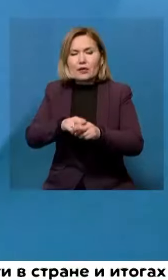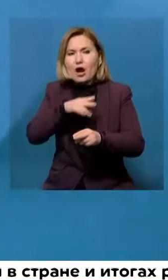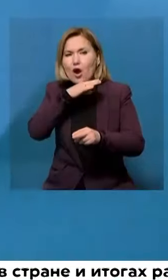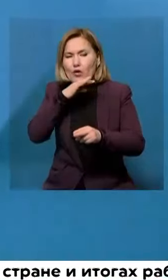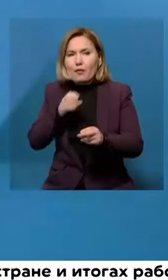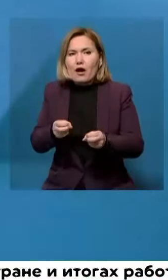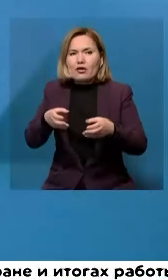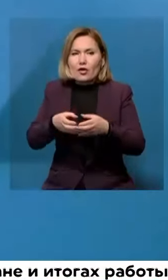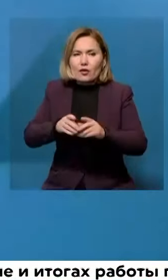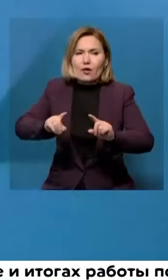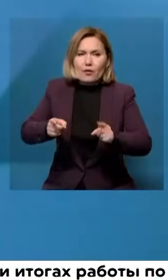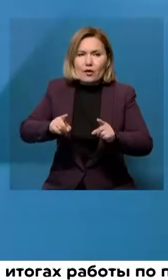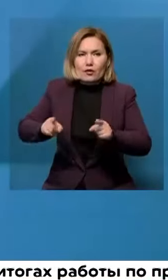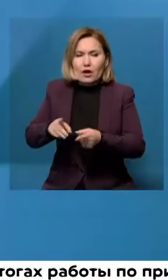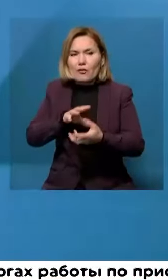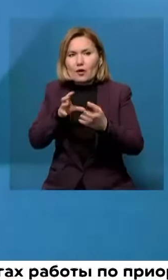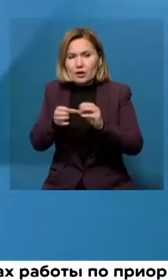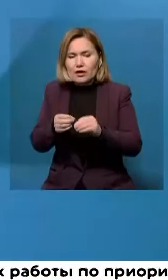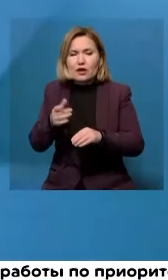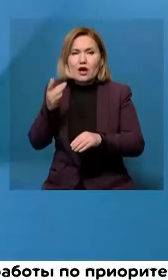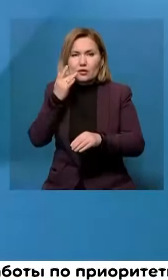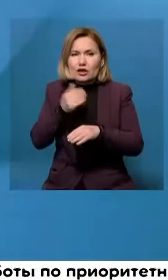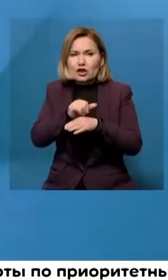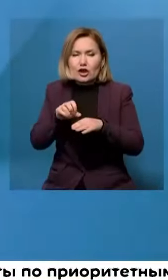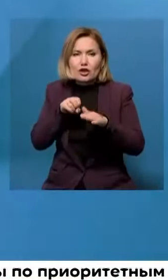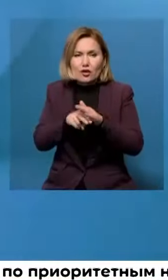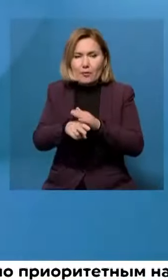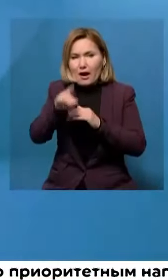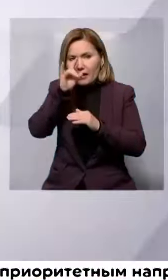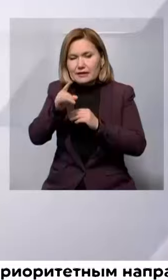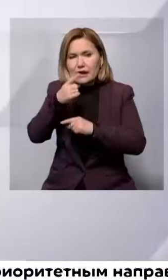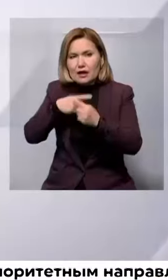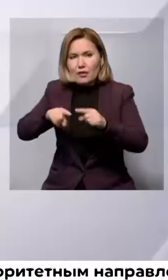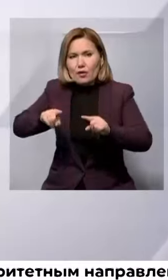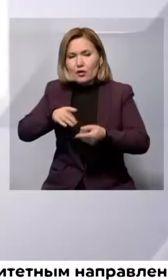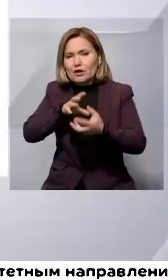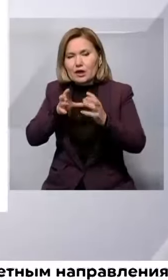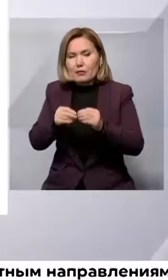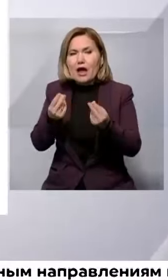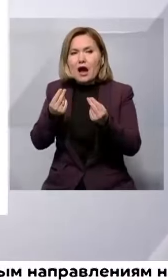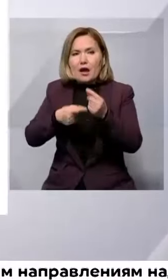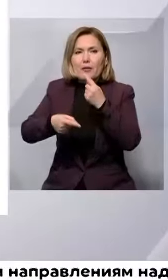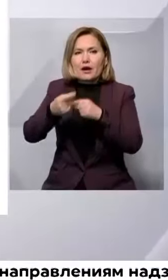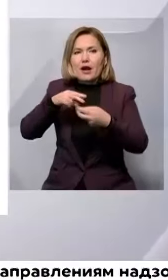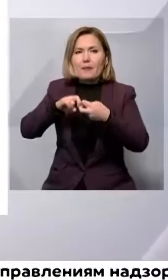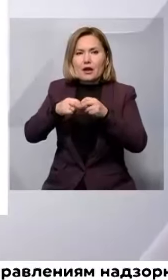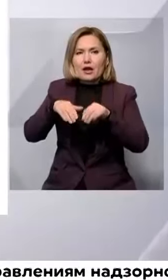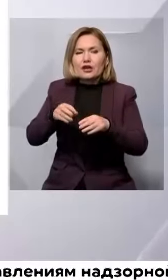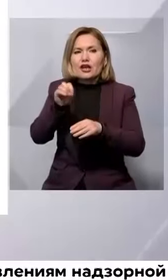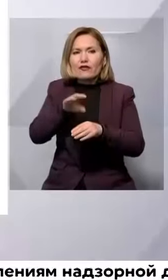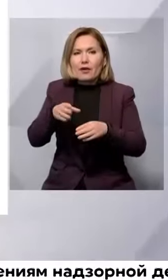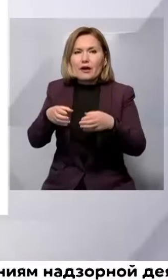бірқатар резонанс тудырған қылмыстық іс бойынша күдіктілер ұсталып, елге қайтарылды. Активтерді қайтару мәселесі бойынша Еуропа